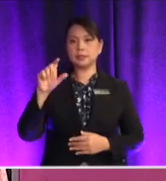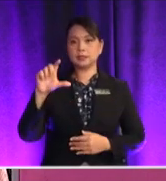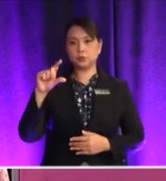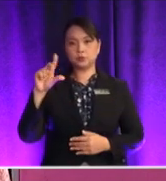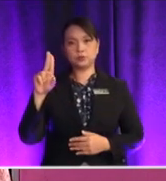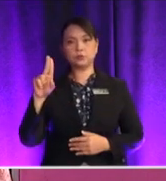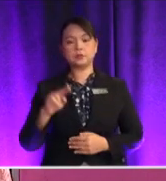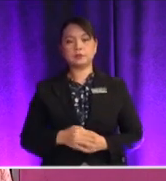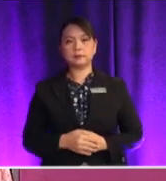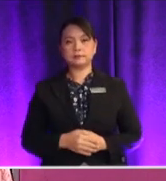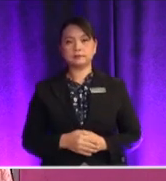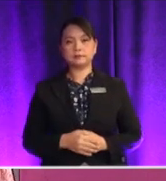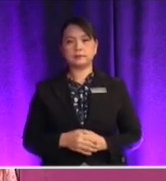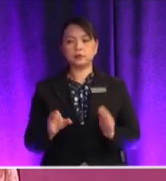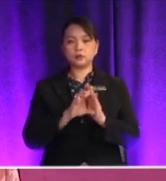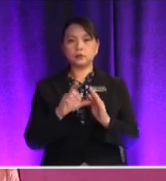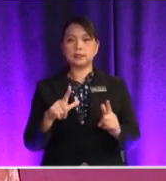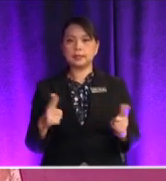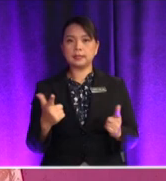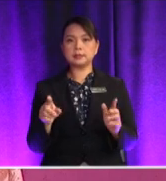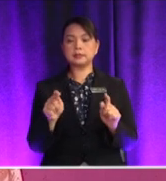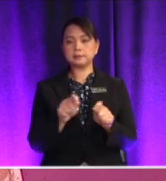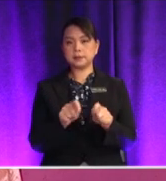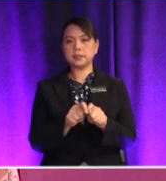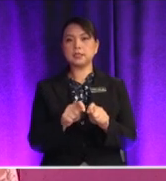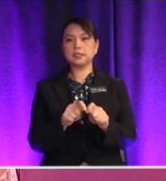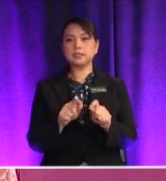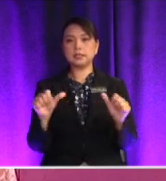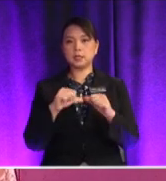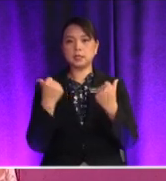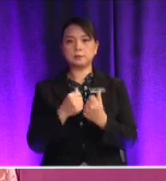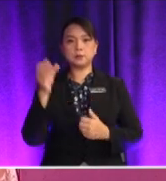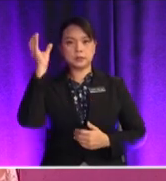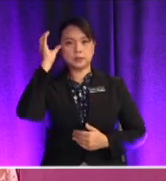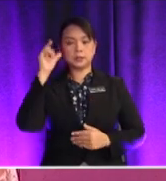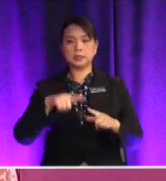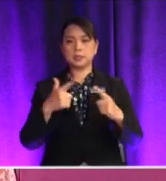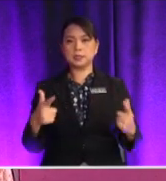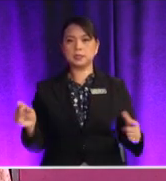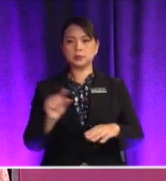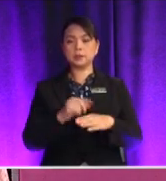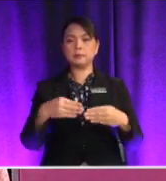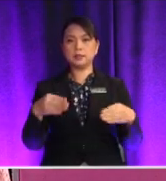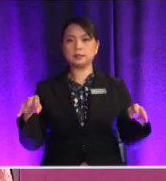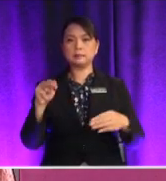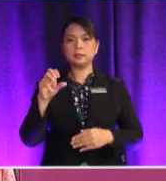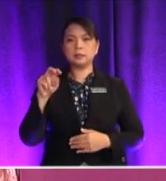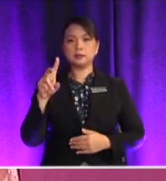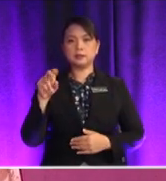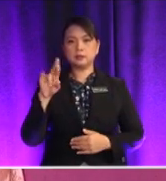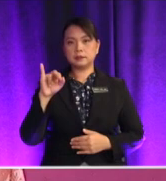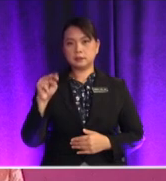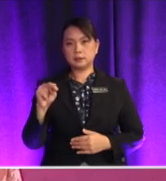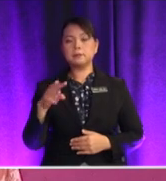Bahasa Telugu. Contoh lain seperti kaum Cina. Selain menggunakan bahasa Mandarin, mereka juga menggunakan